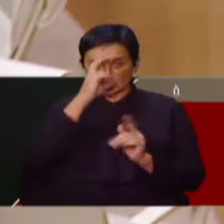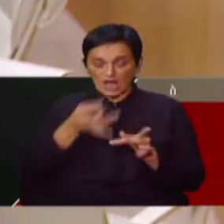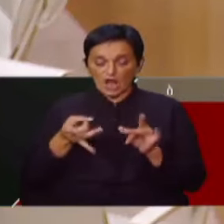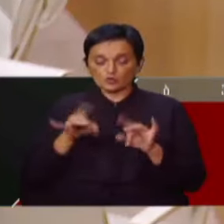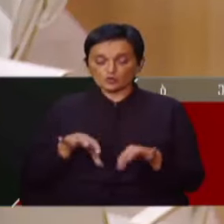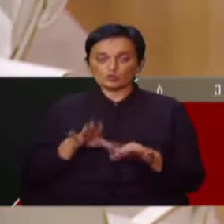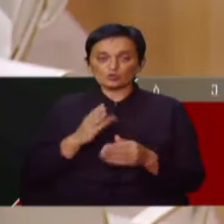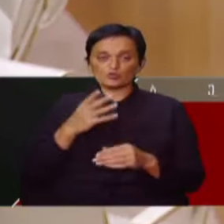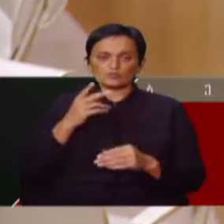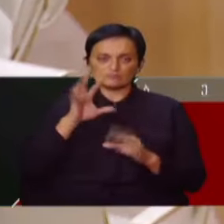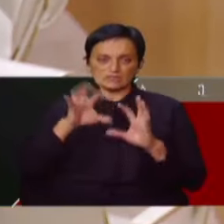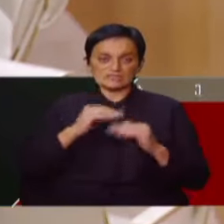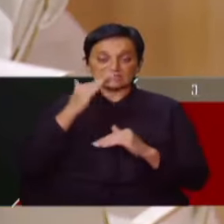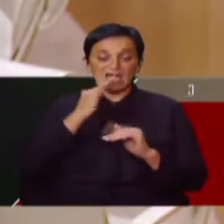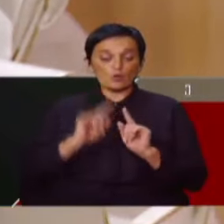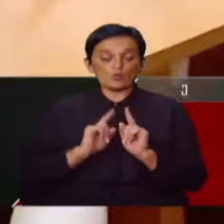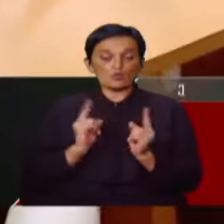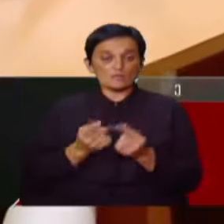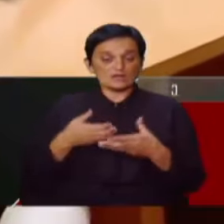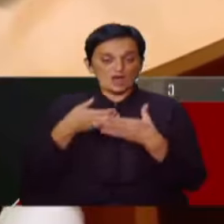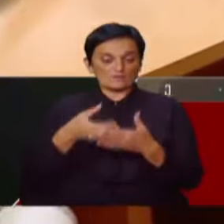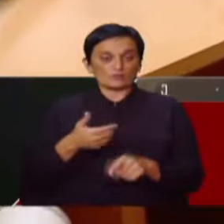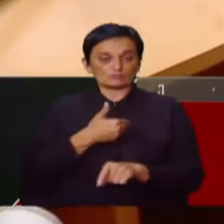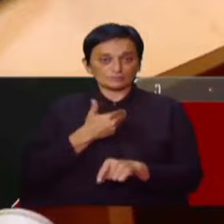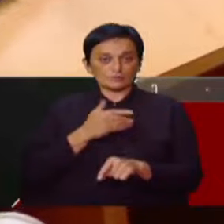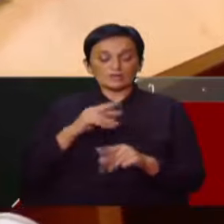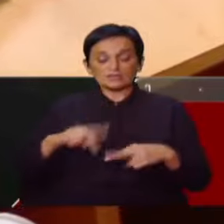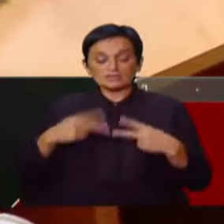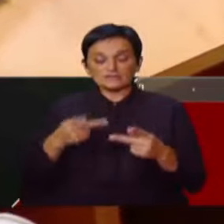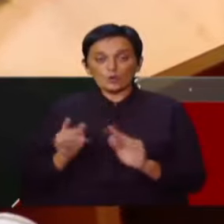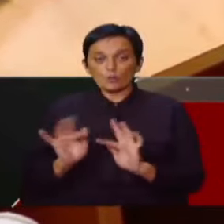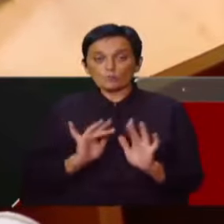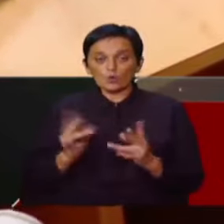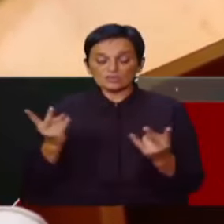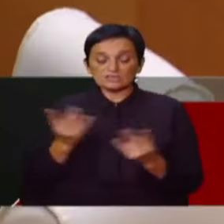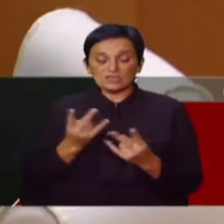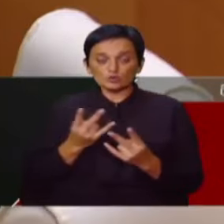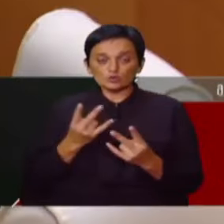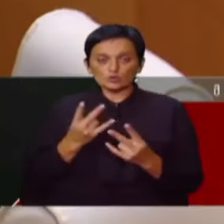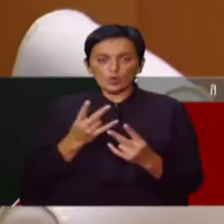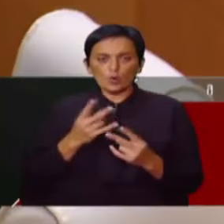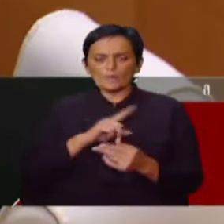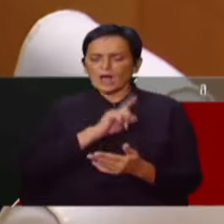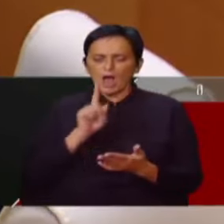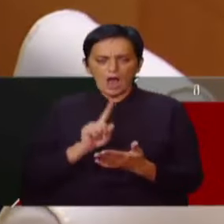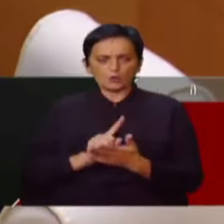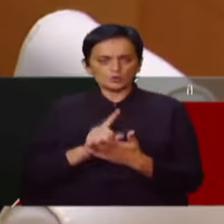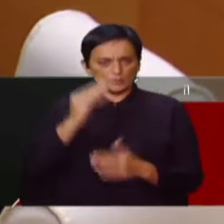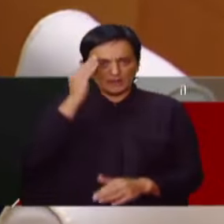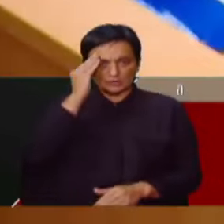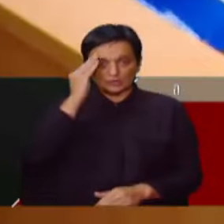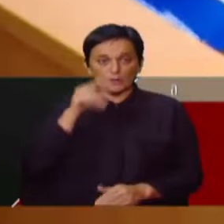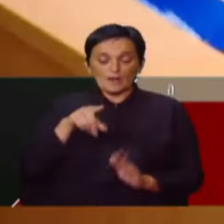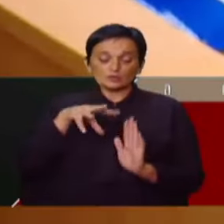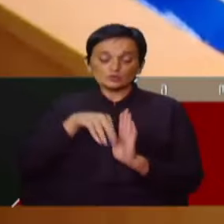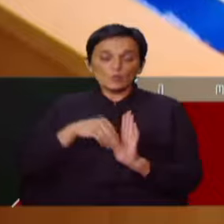ისახავს თანაც საკონსტიტუციო უმრავლესობით, რადგან ამას ის ცვლილებები თუ პროცესები საჭიროებს, რომელიც გარდაუვალ აუცილებლობად მიაჩნიათ.